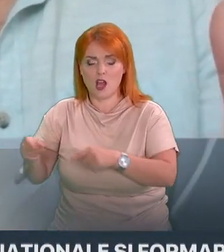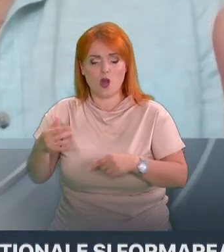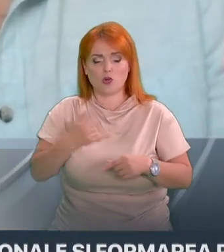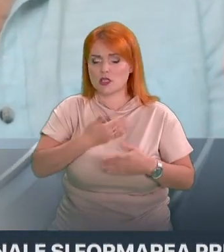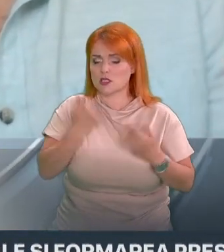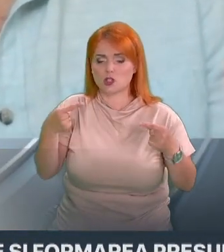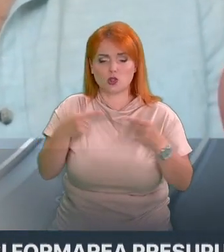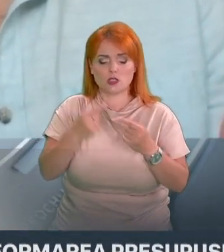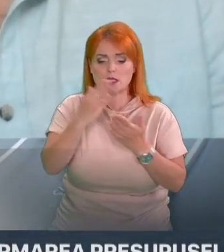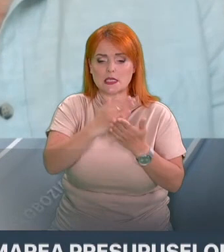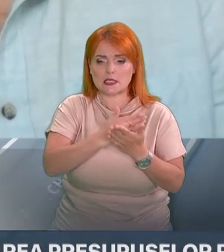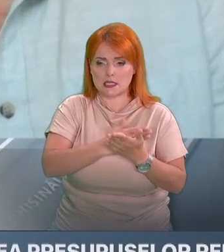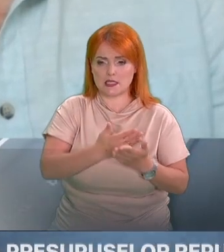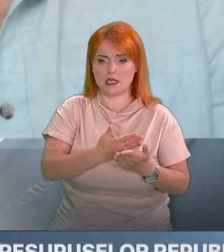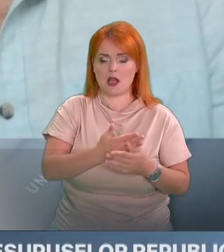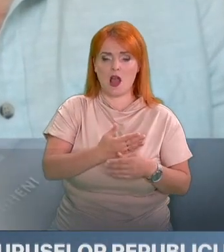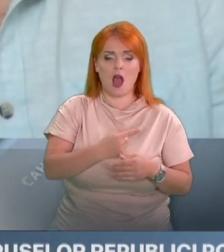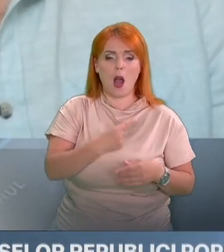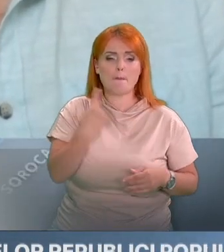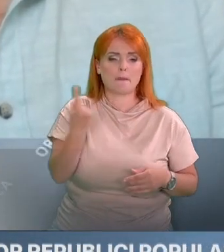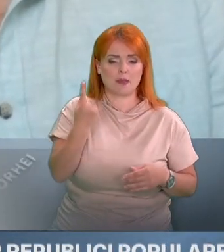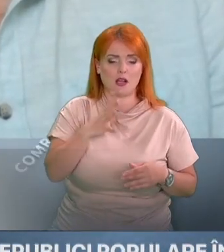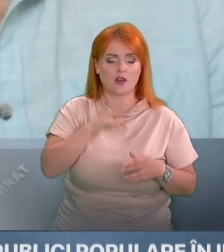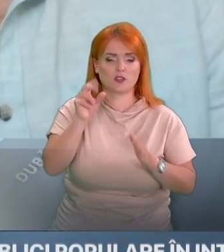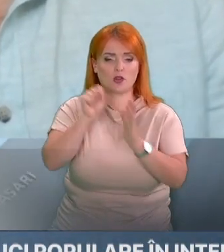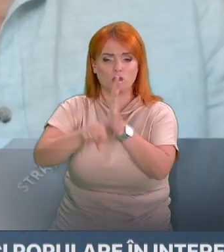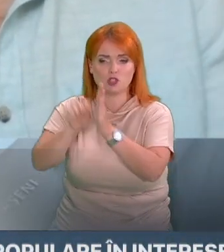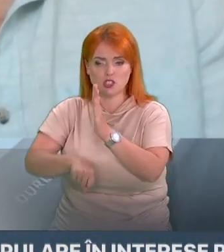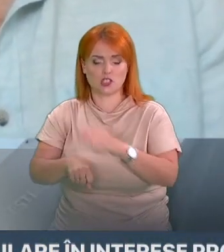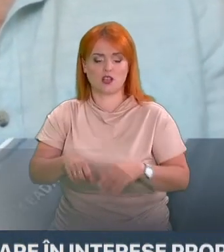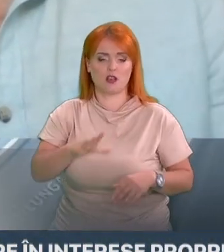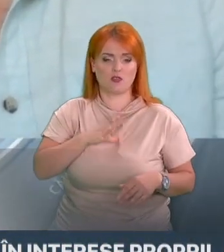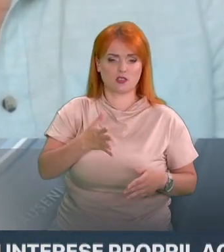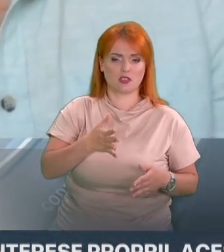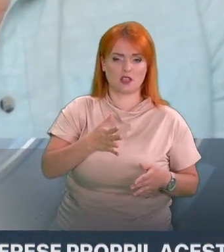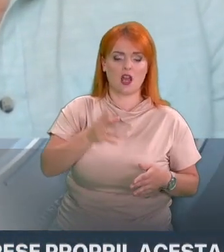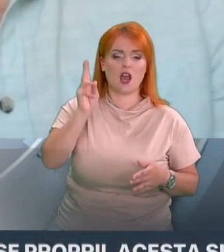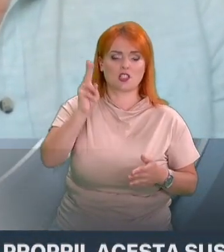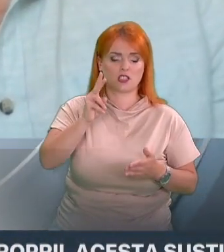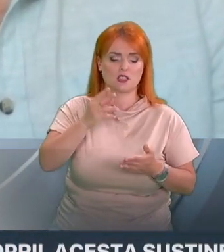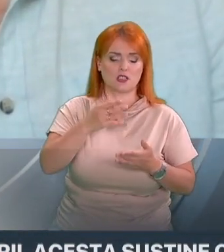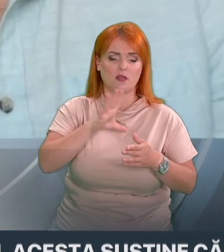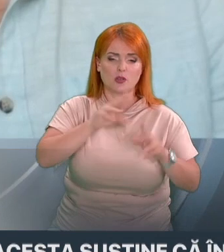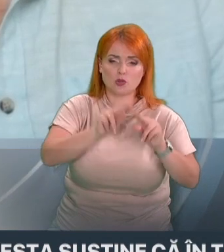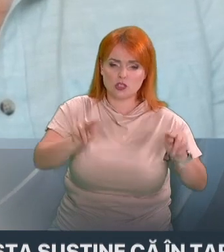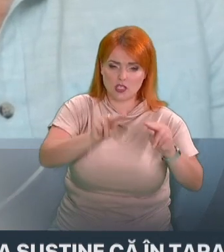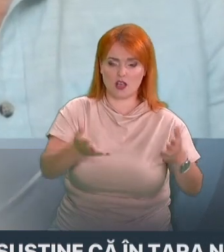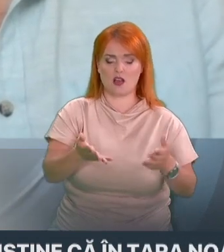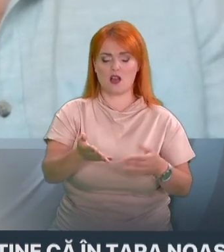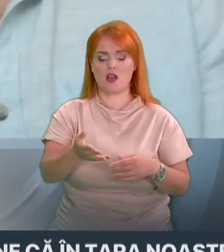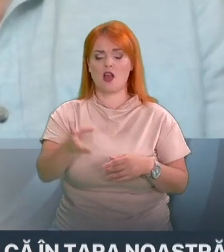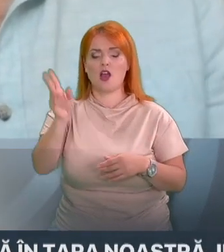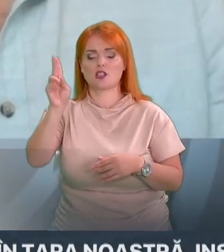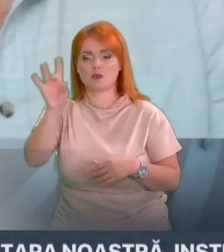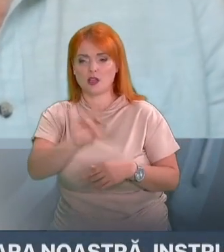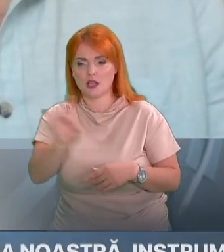prima categorie de crime pe care le instrumentează armata sovietică de ocupație. Au urmat internările în lagări de concentrare, în închisoare, au